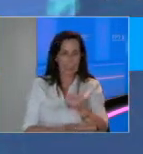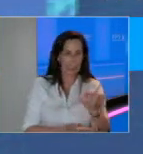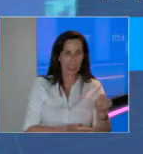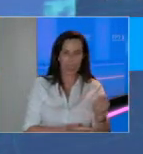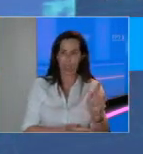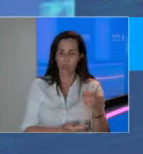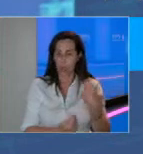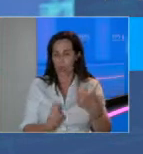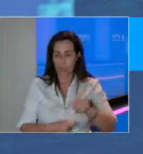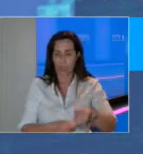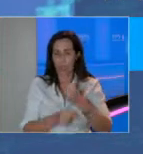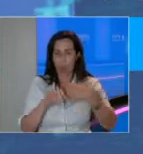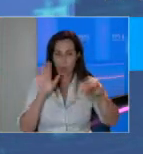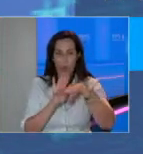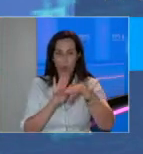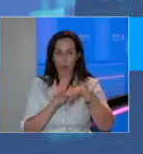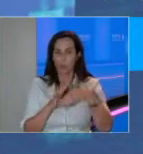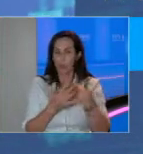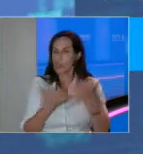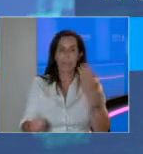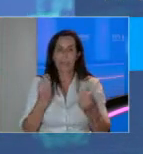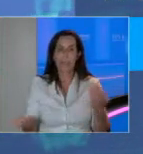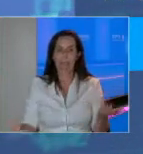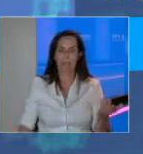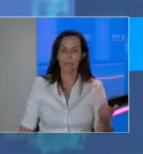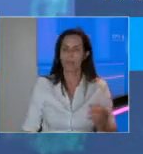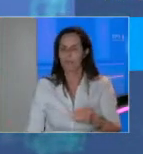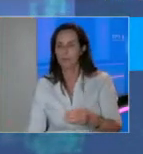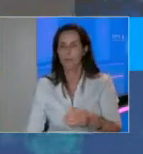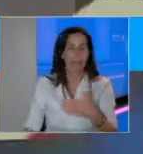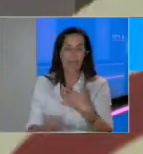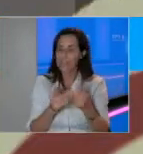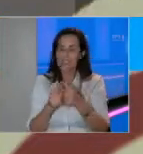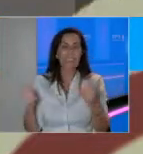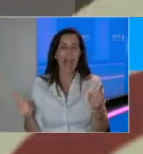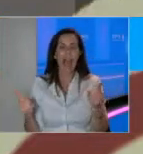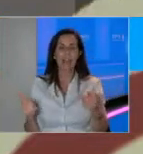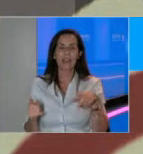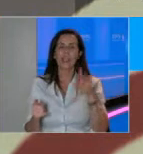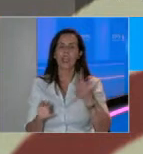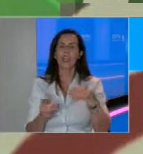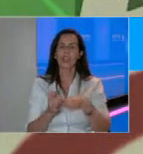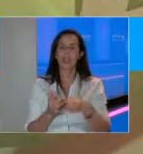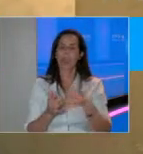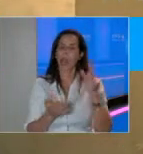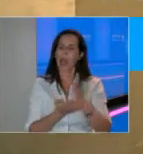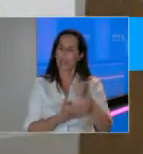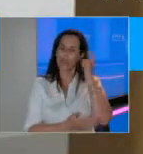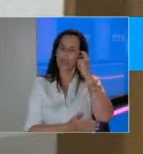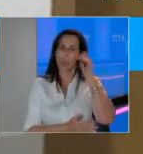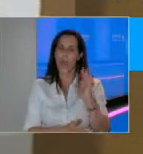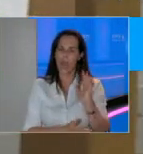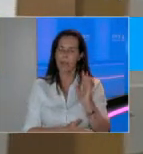הכנסת צריכה לחוקק חוק שאין להם משחק, אין להם שיקול דעת. אין סקאלה, יש הבנייה של שיקול הדעת.